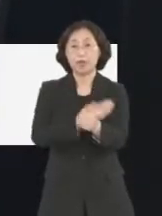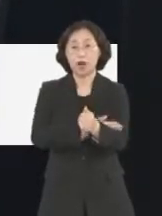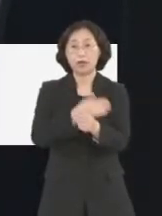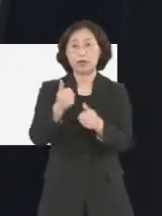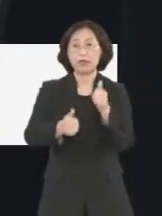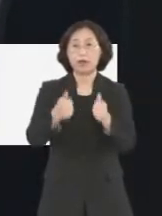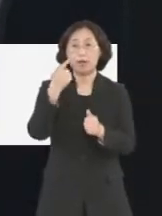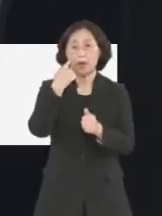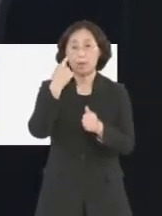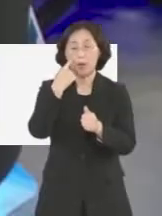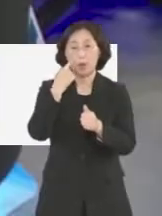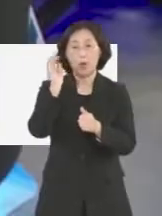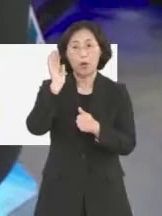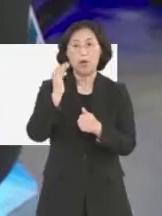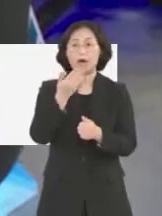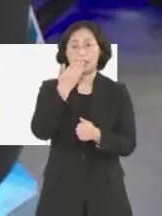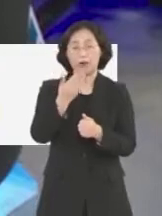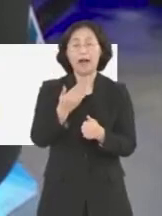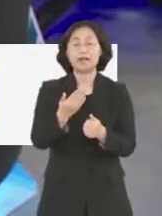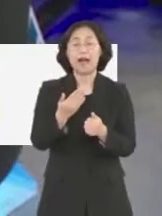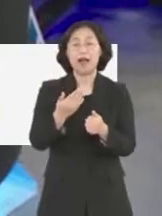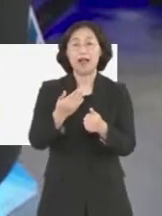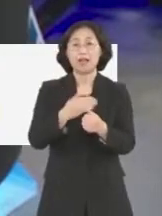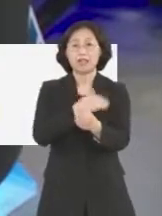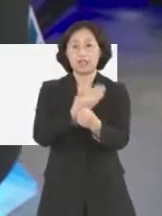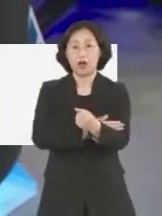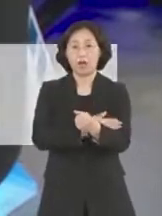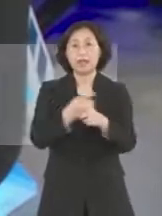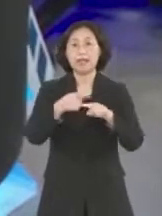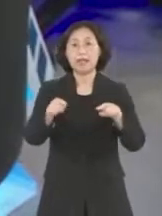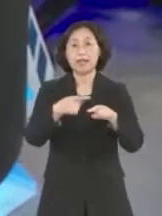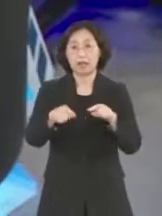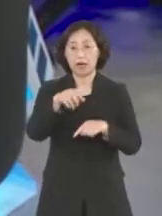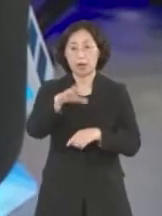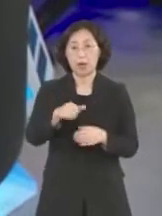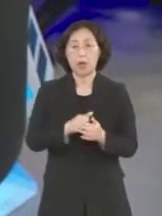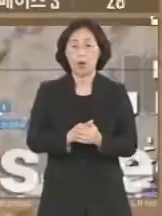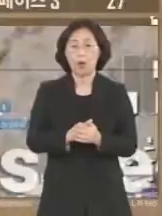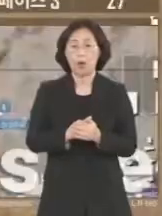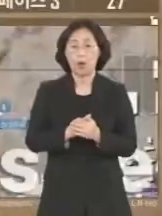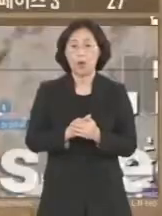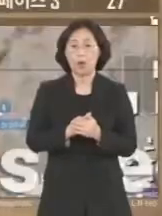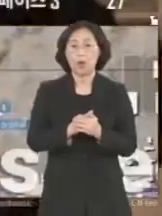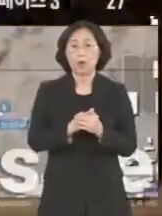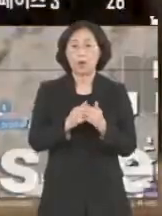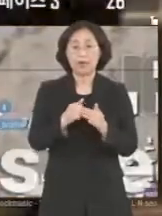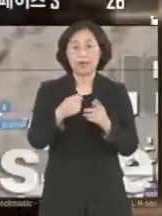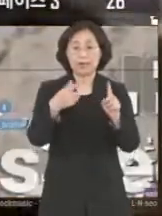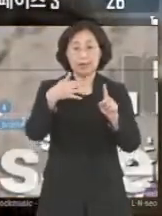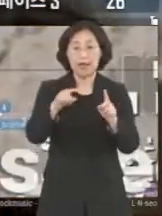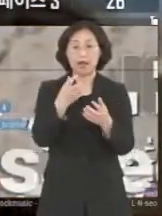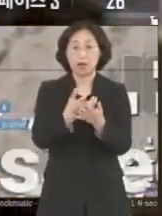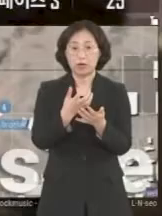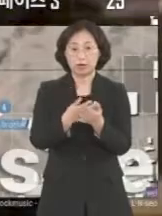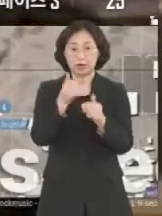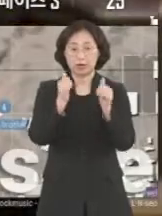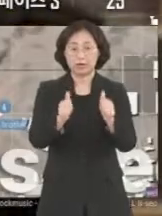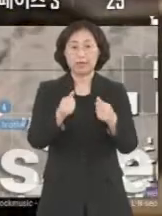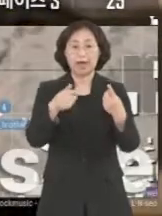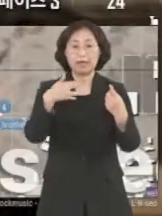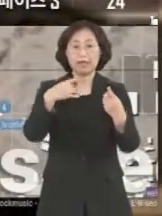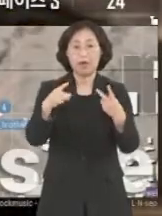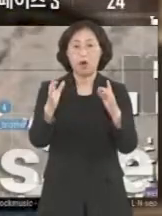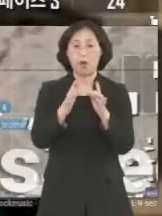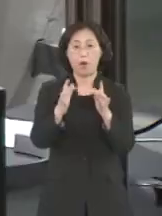성장 가능성을 테스트하는 자리입니다. 공개 선발 평가는 트라이아웃 참가자를 대상으로 1차 서류 심사, 2차